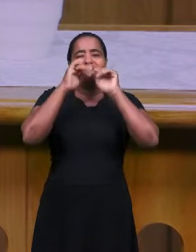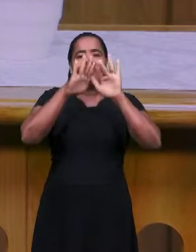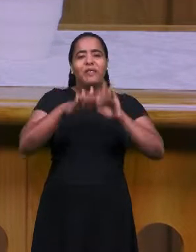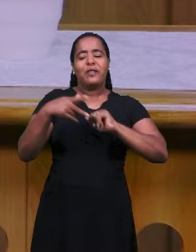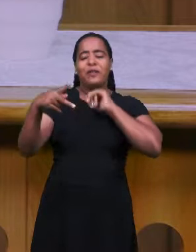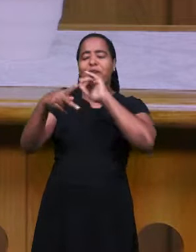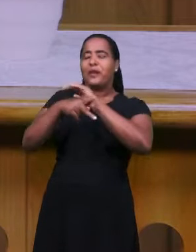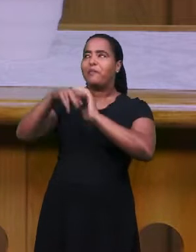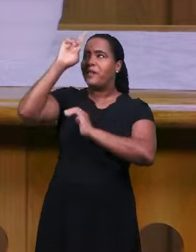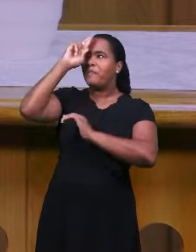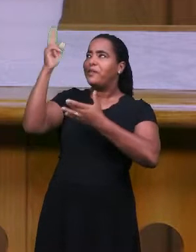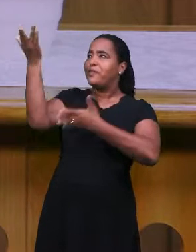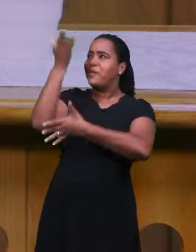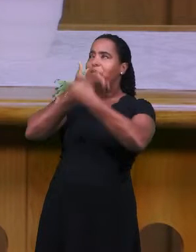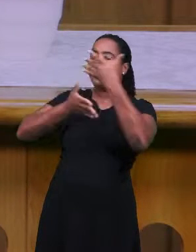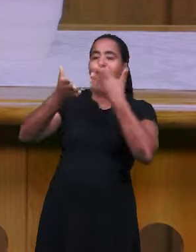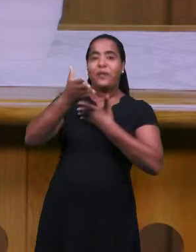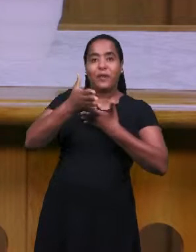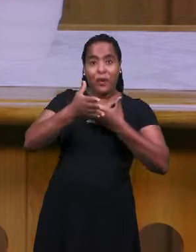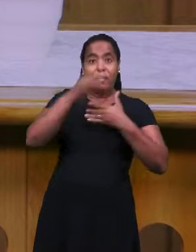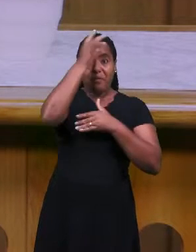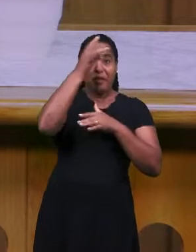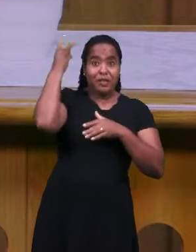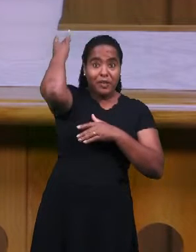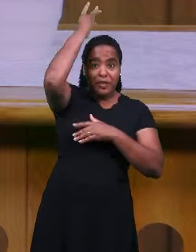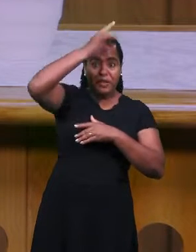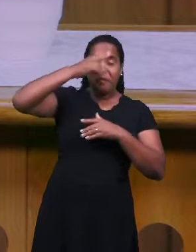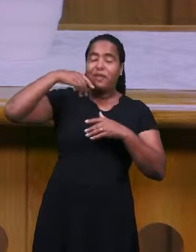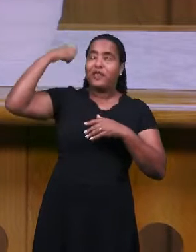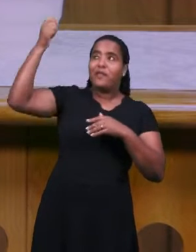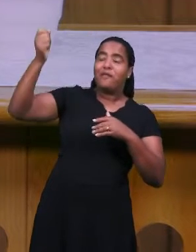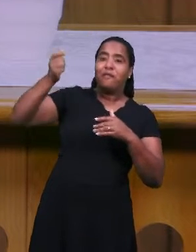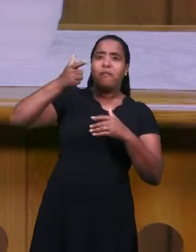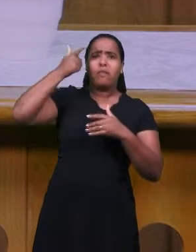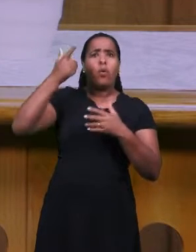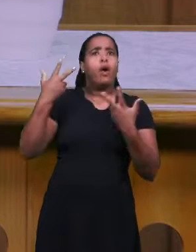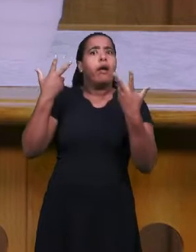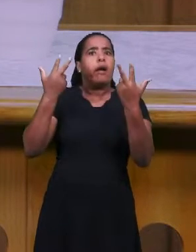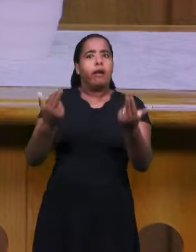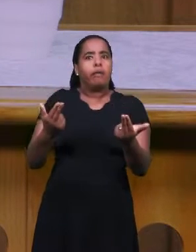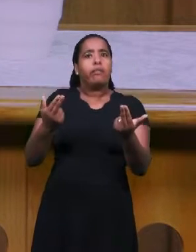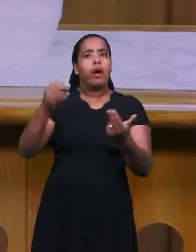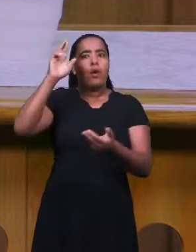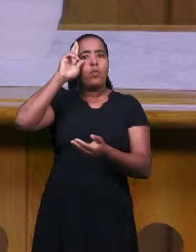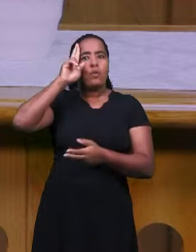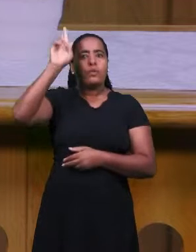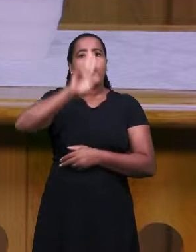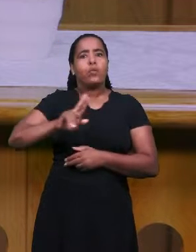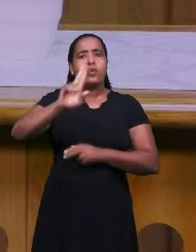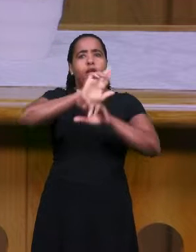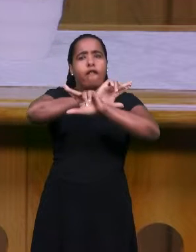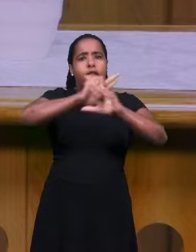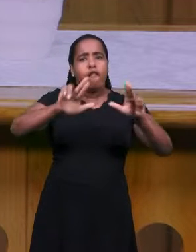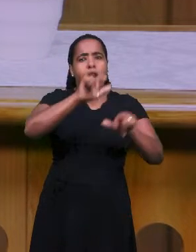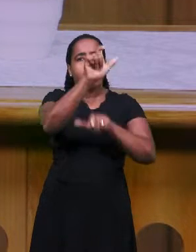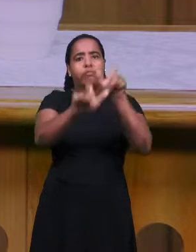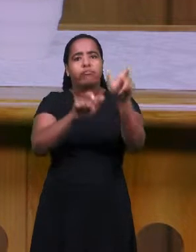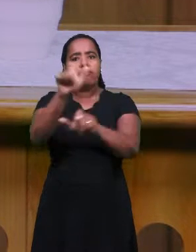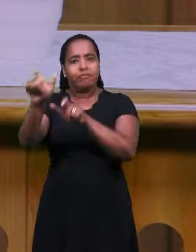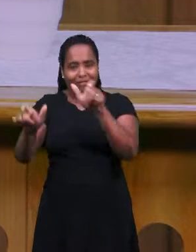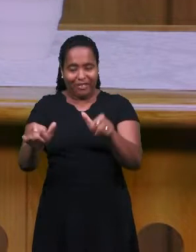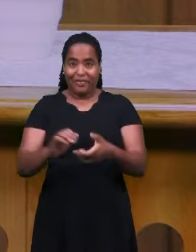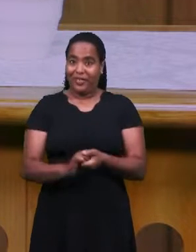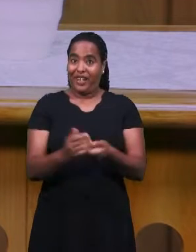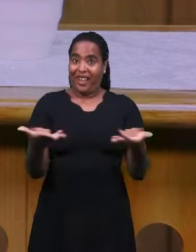Хвала, она вдохновлена Духом Святым, как Господь вдохновил многих людей. И